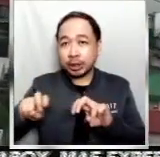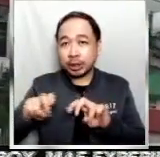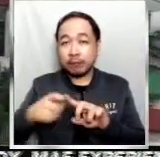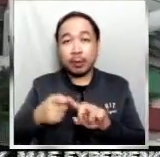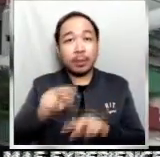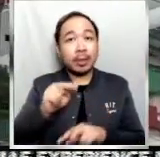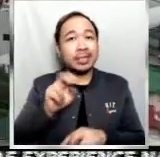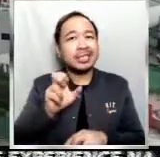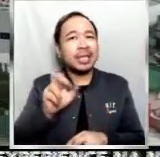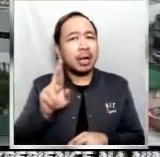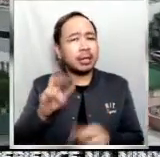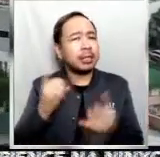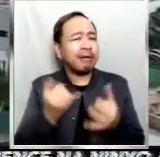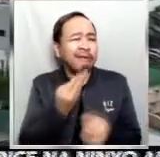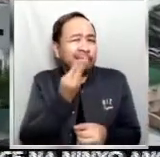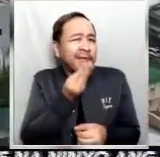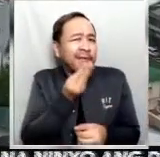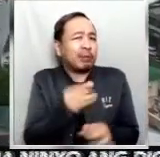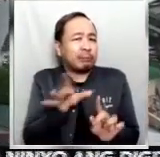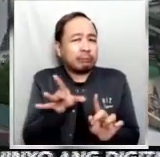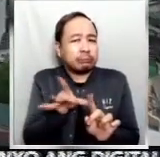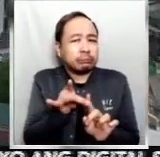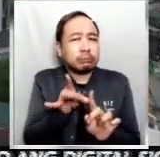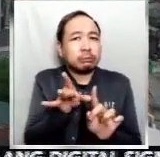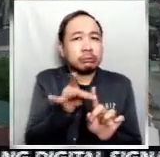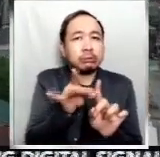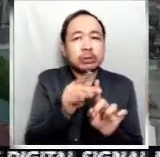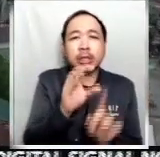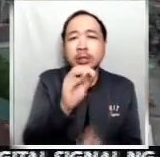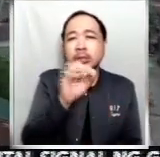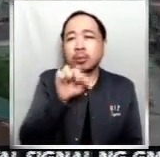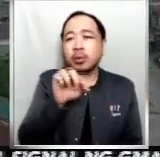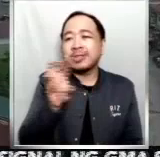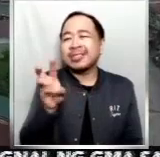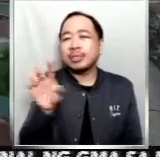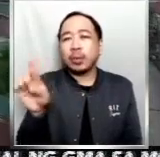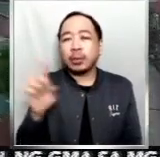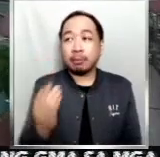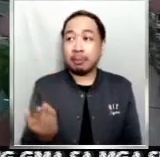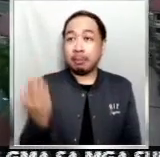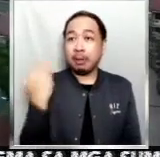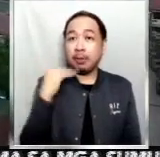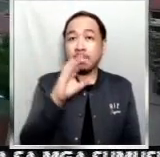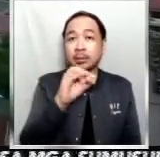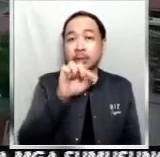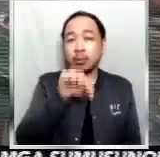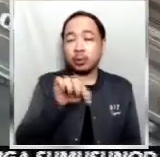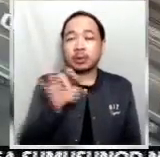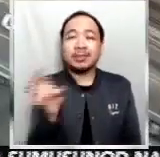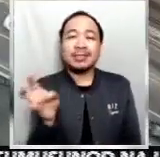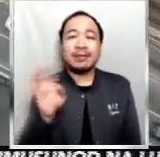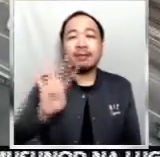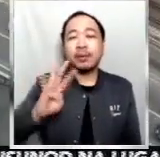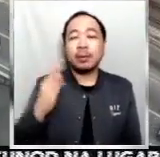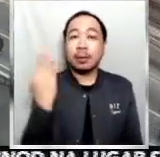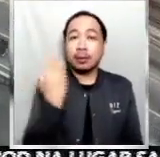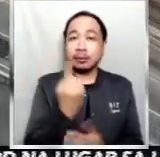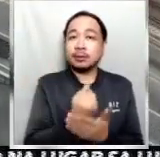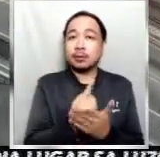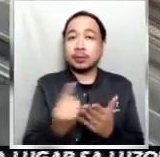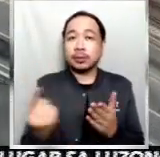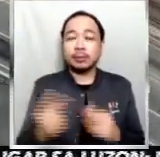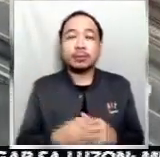ang hawaan o reproduction number sa 0.61 mula sa dating 0.74 noong isang linggo. Bumaba rin